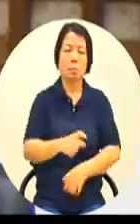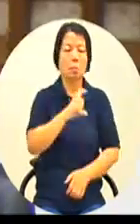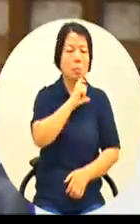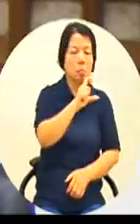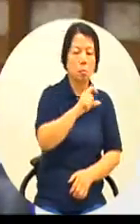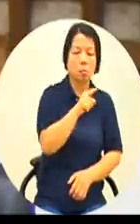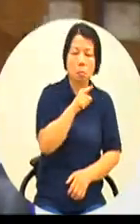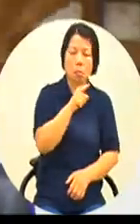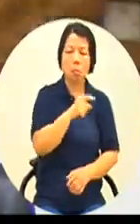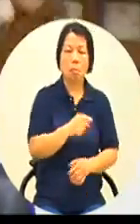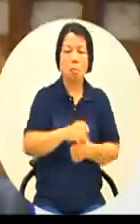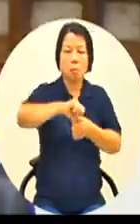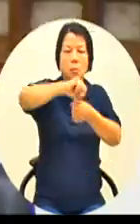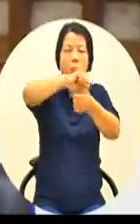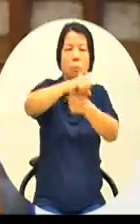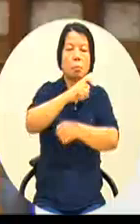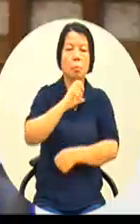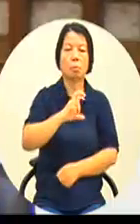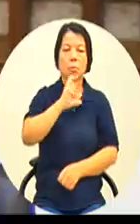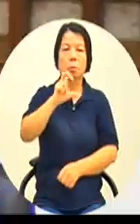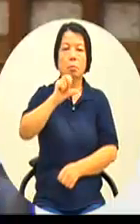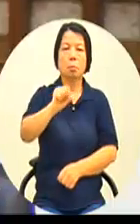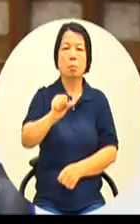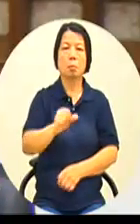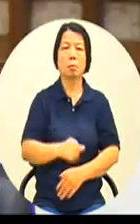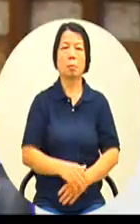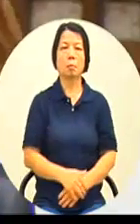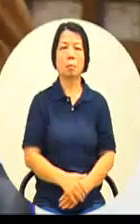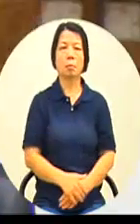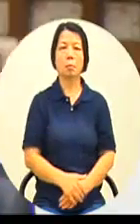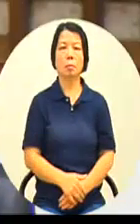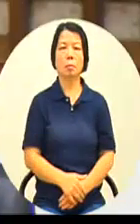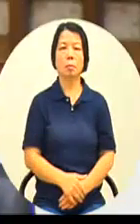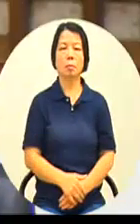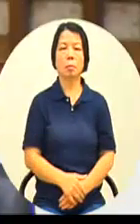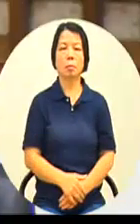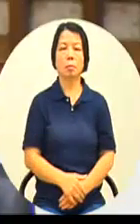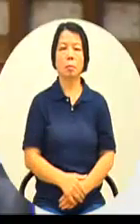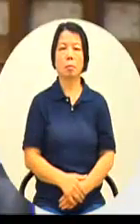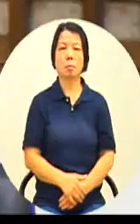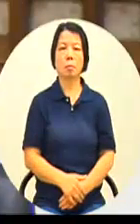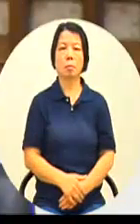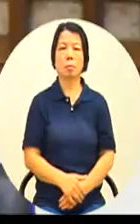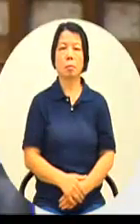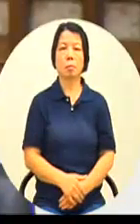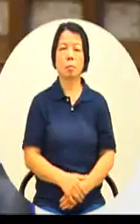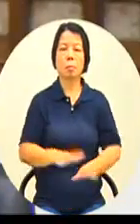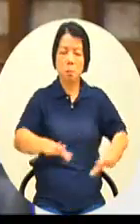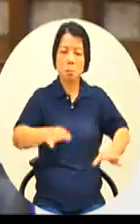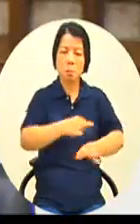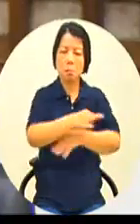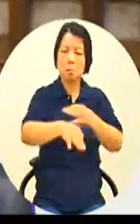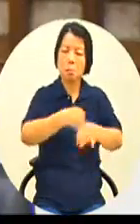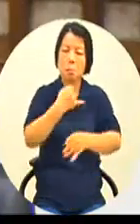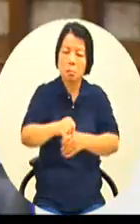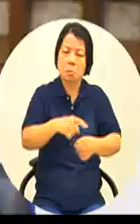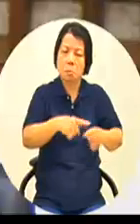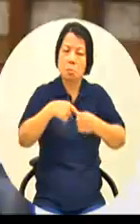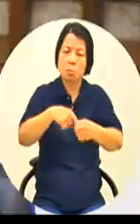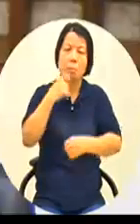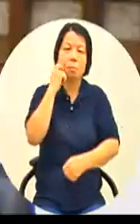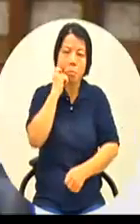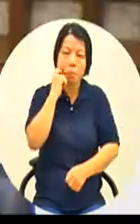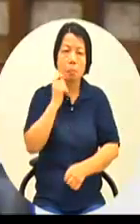演，演到六十七岁，甚至要搁演到几岁？等等，可。证明着派单价，平均一工咱八